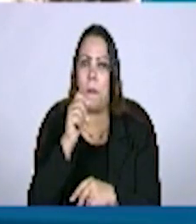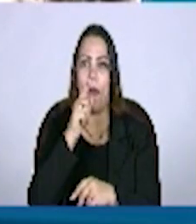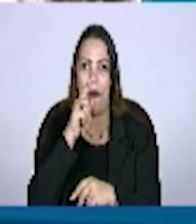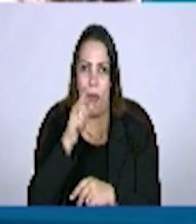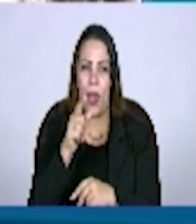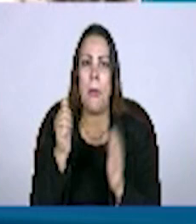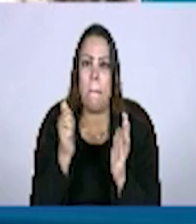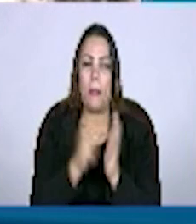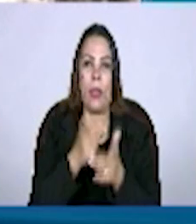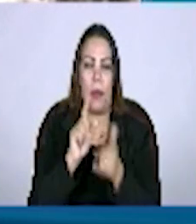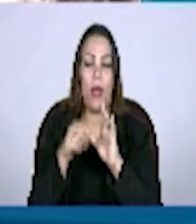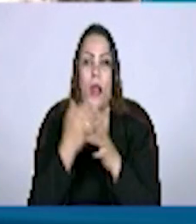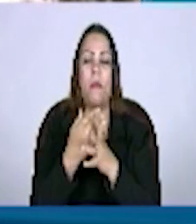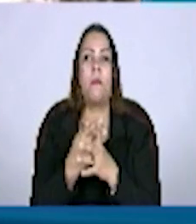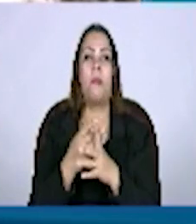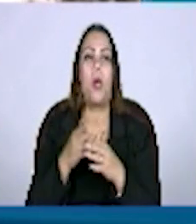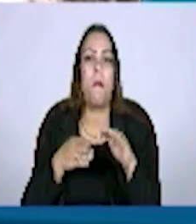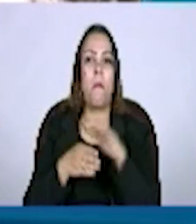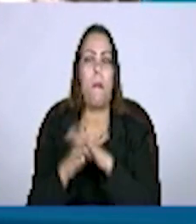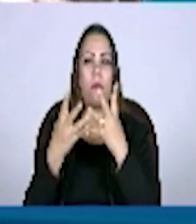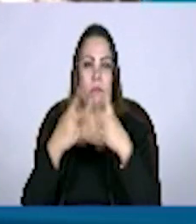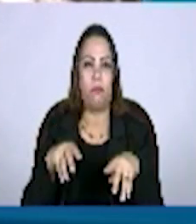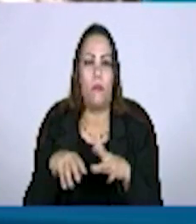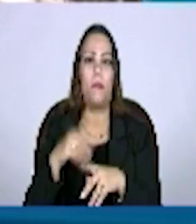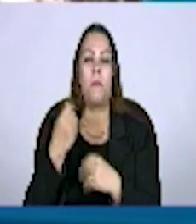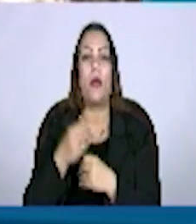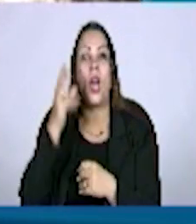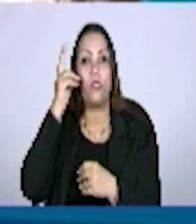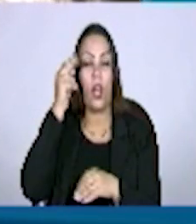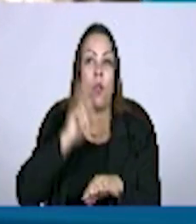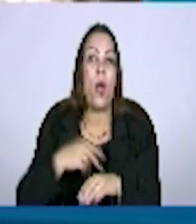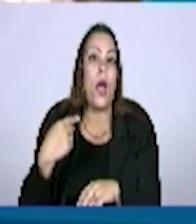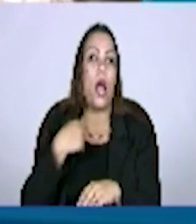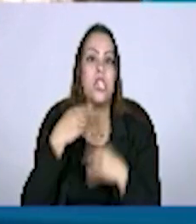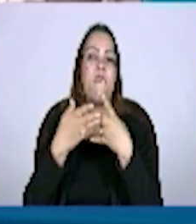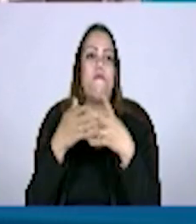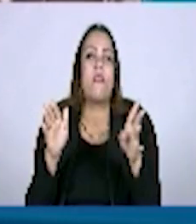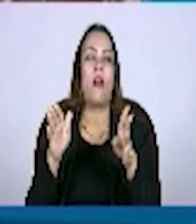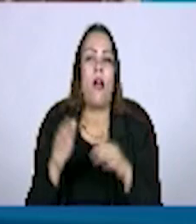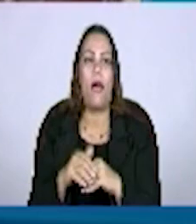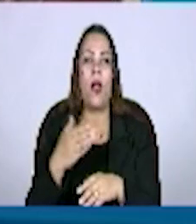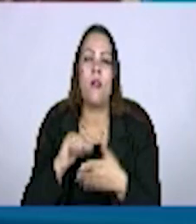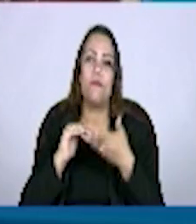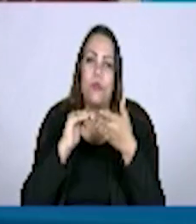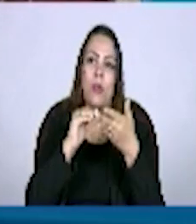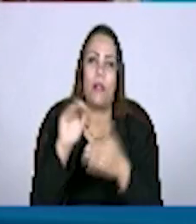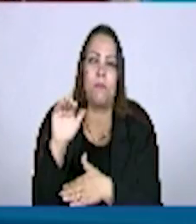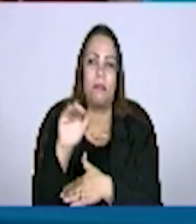الابيض ان معبر اريز اللي هو ما بين اسرائيل وقطاع غزه سيفتح لمساعدات